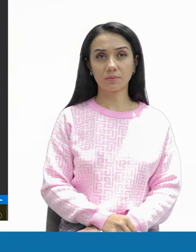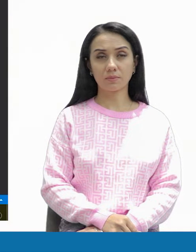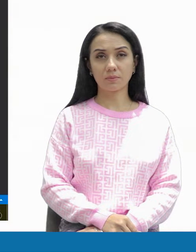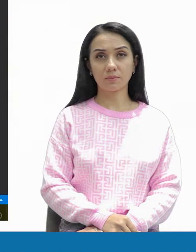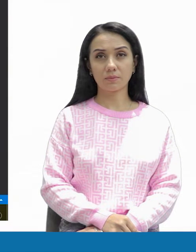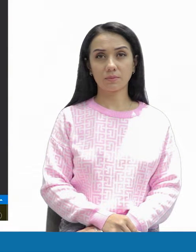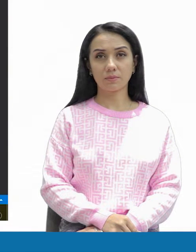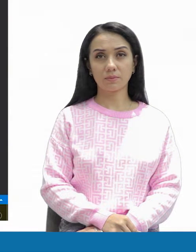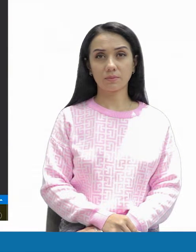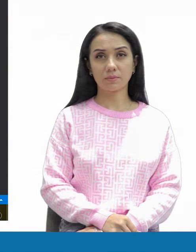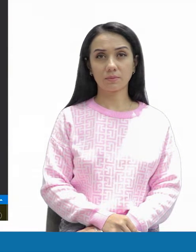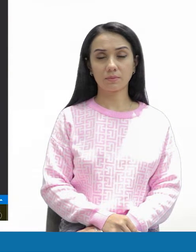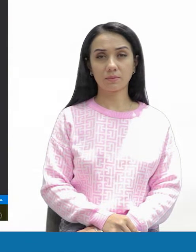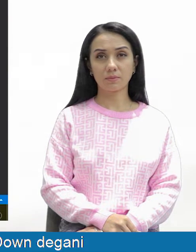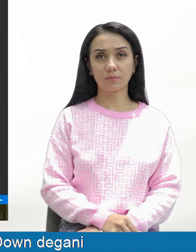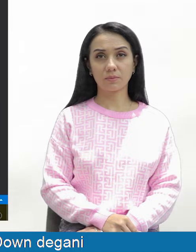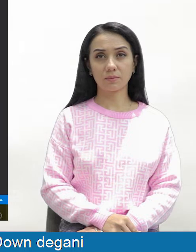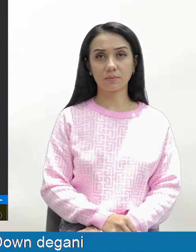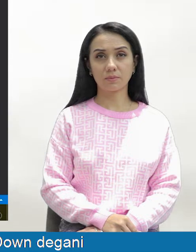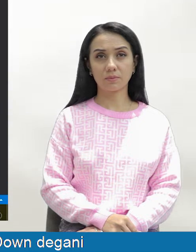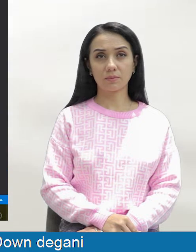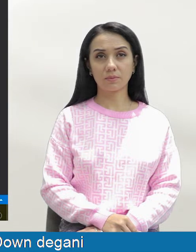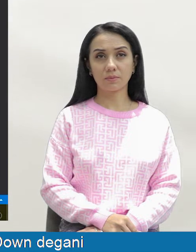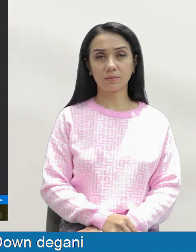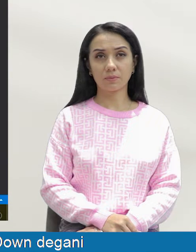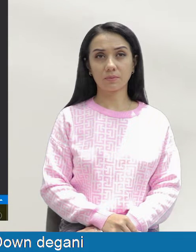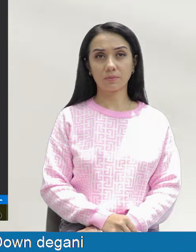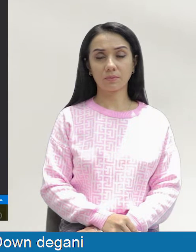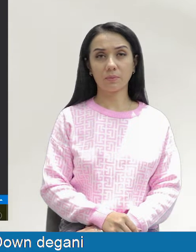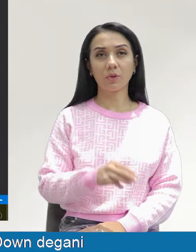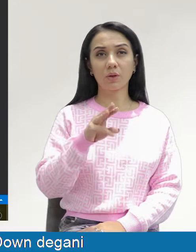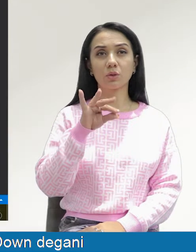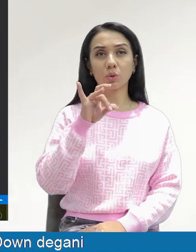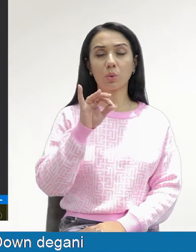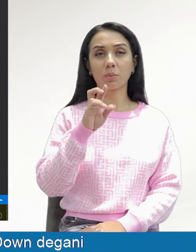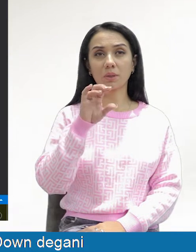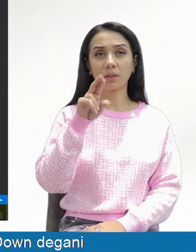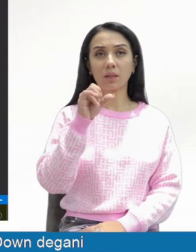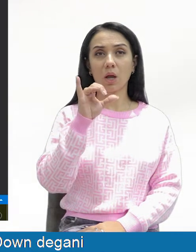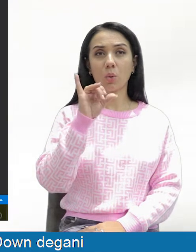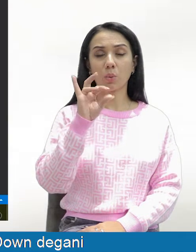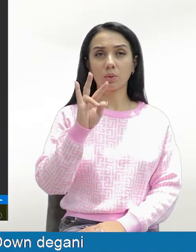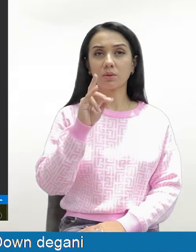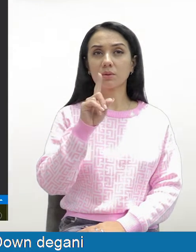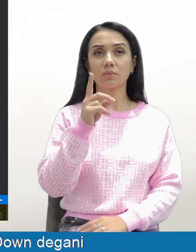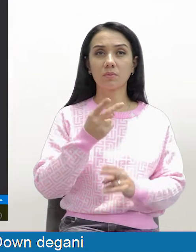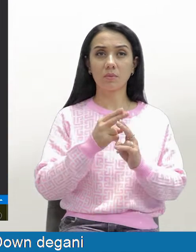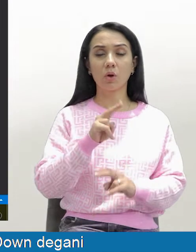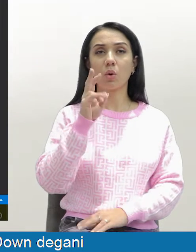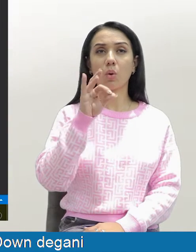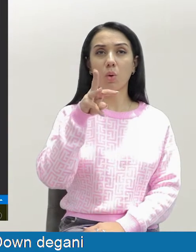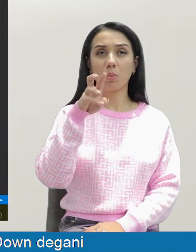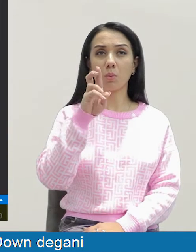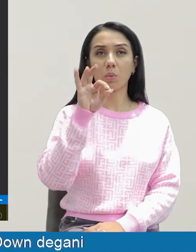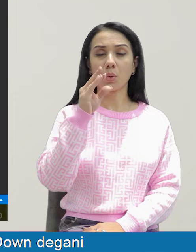deymiz mana drop down button drop down degani o'zi narsa ko'proq combo boxda kelardi bilgan bo'lsanglar